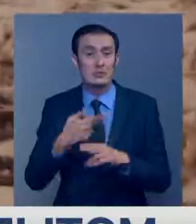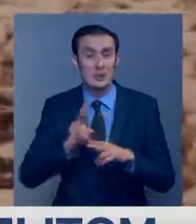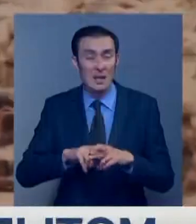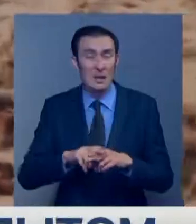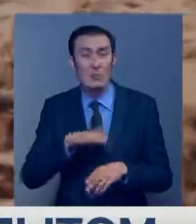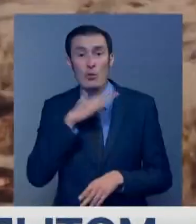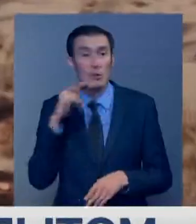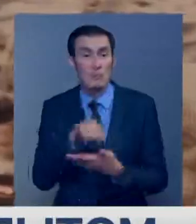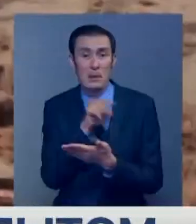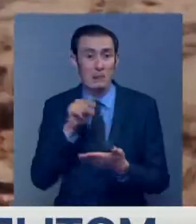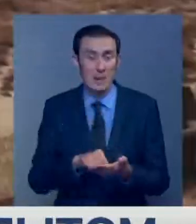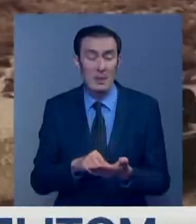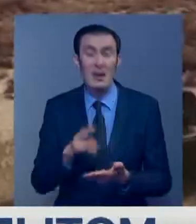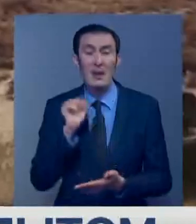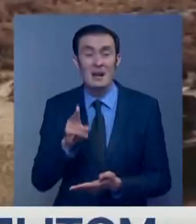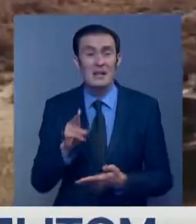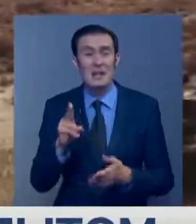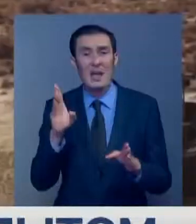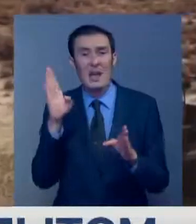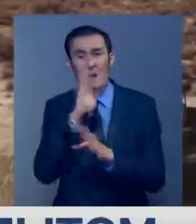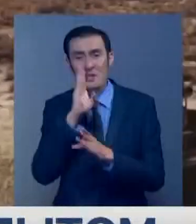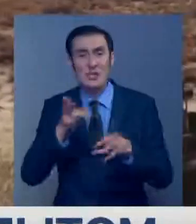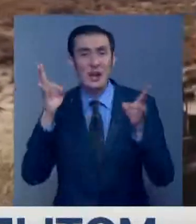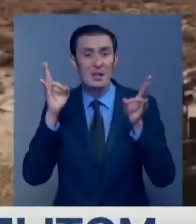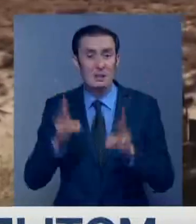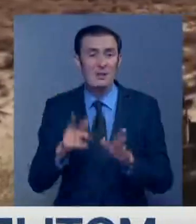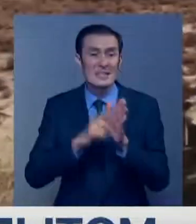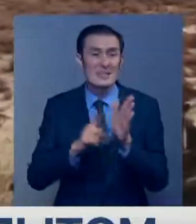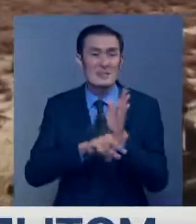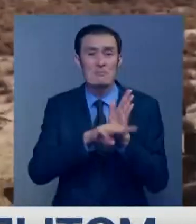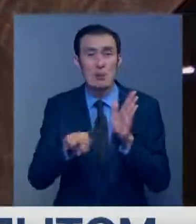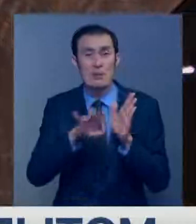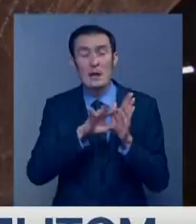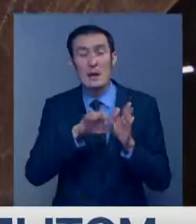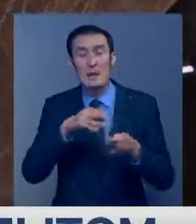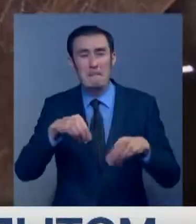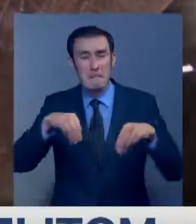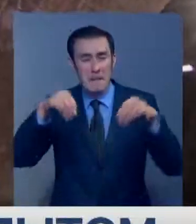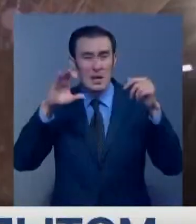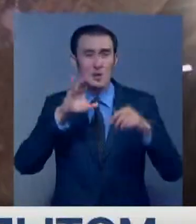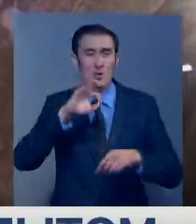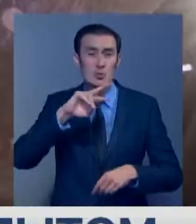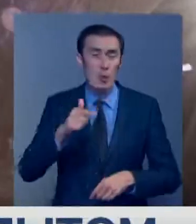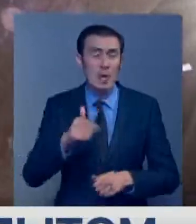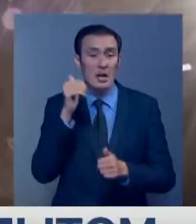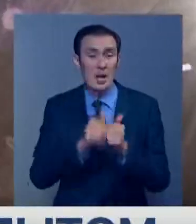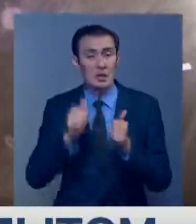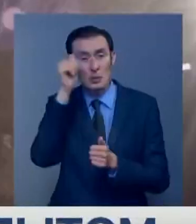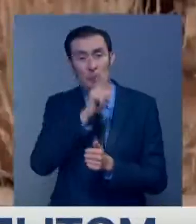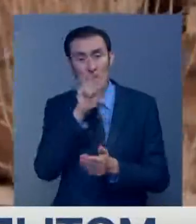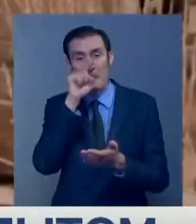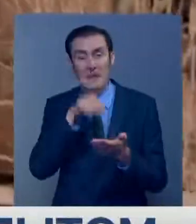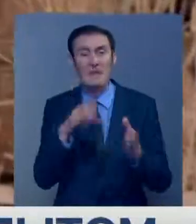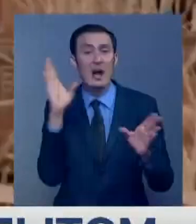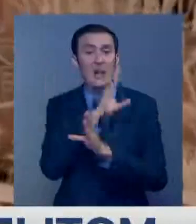приносит немало проблем. Так, из-за экологической катастрофы 70 миллионов тонн пыли, соли и песка ежегодно попадают в